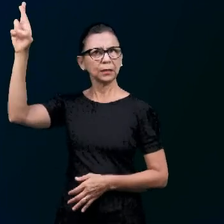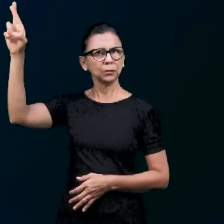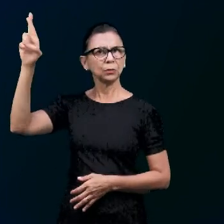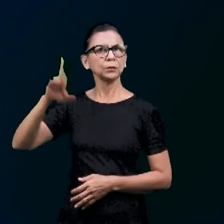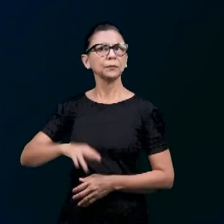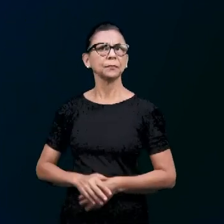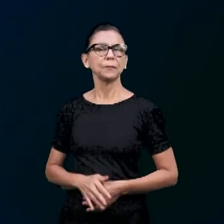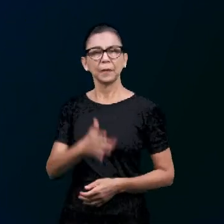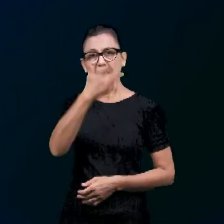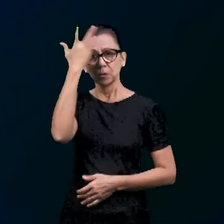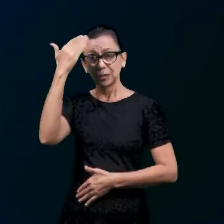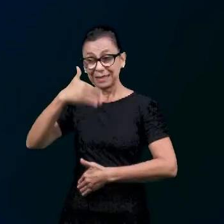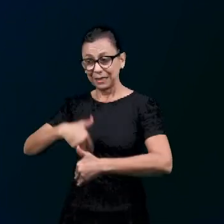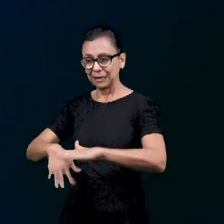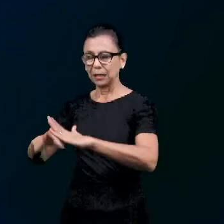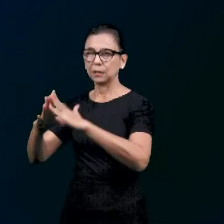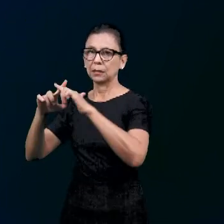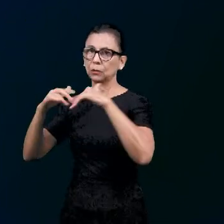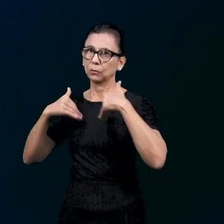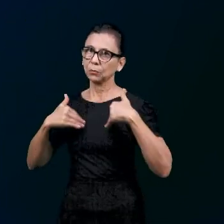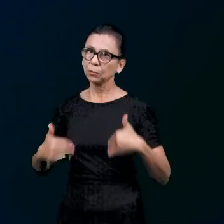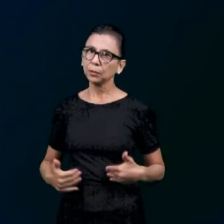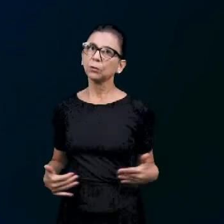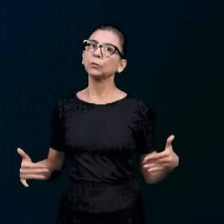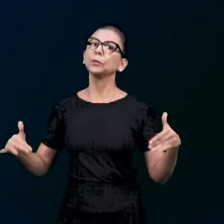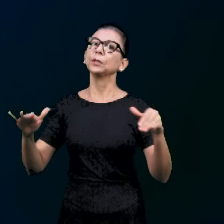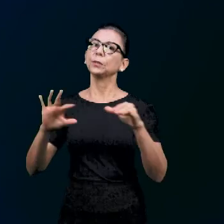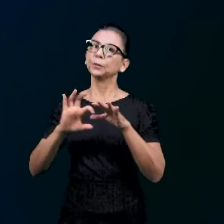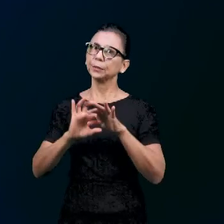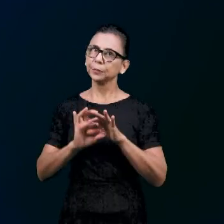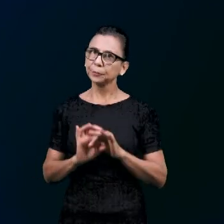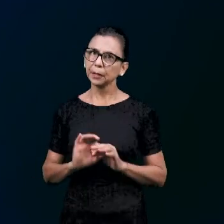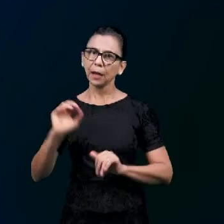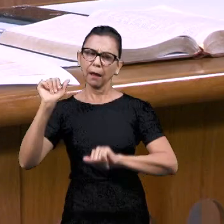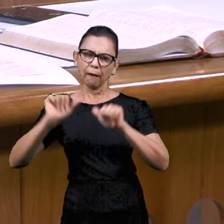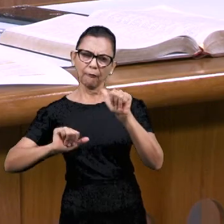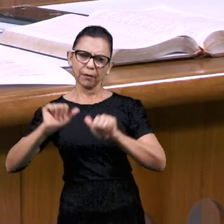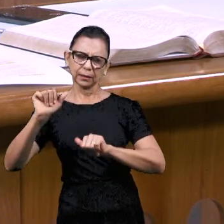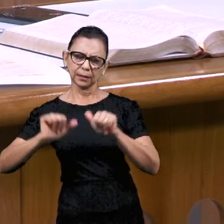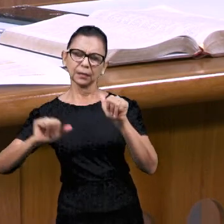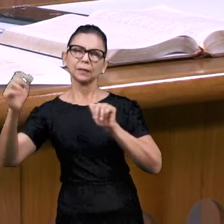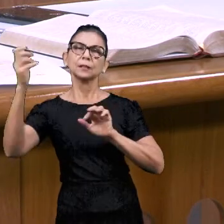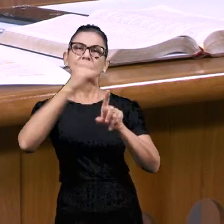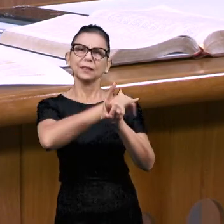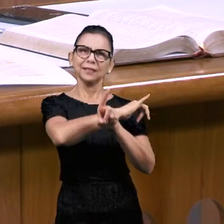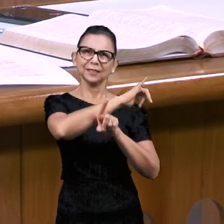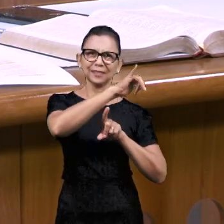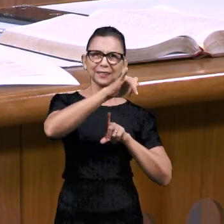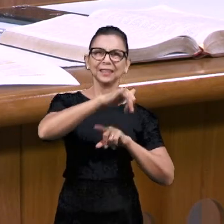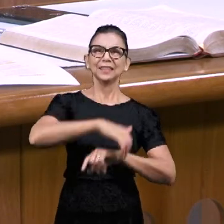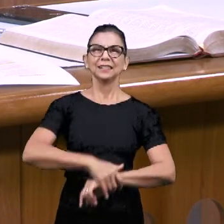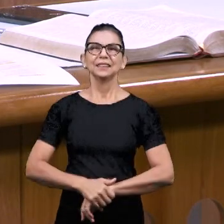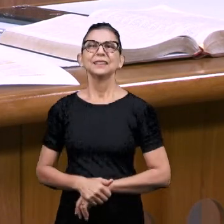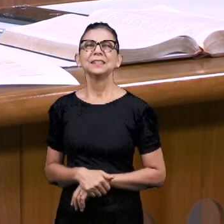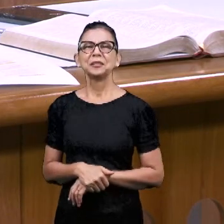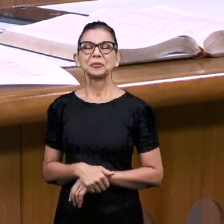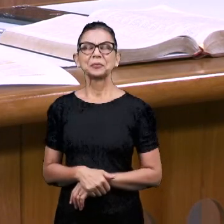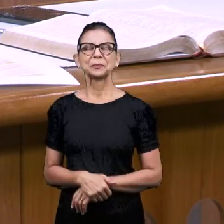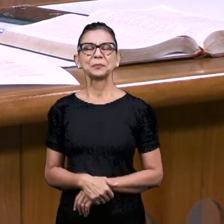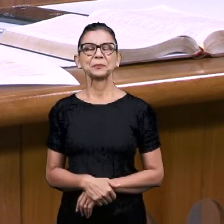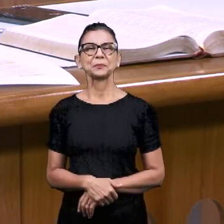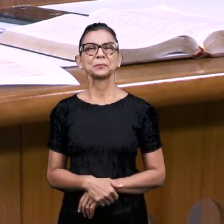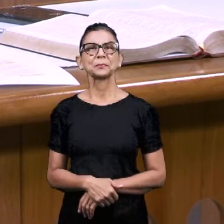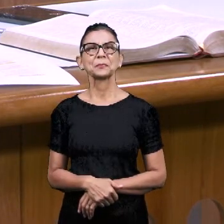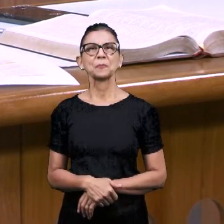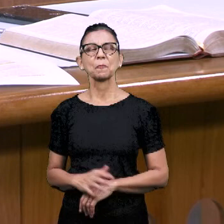le corps pour avoir le discernement pour pouvoir juger le don de prophétie. Amen. La paix du Seigneur Jésus. Amen. Maintenant, nous